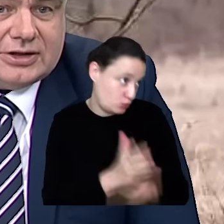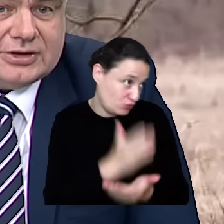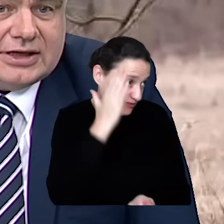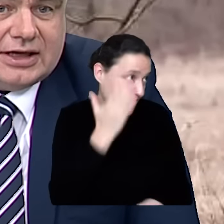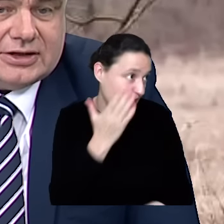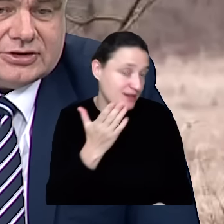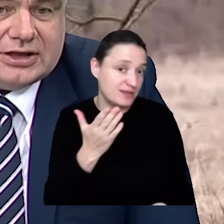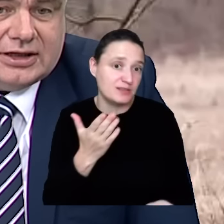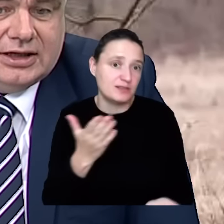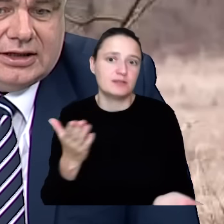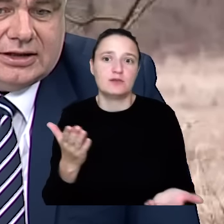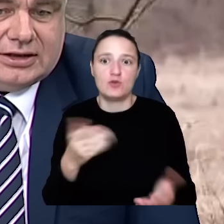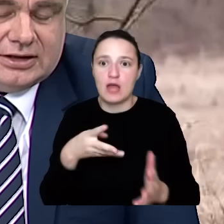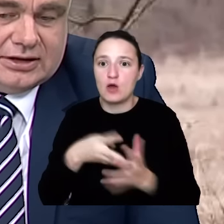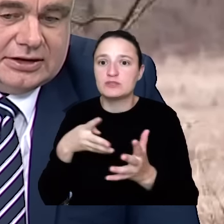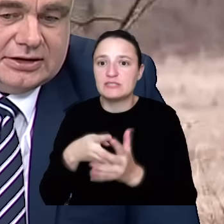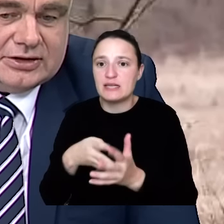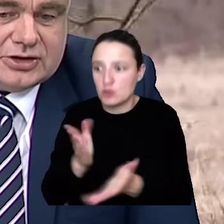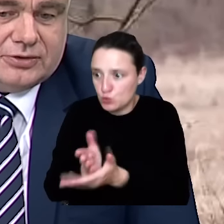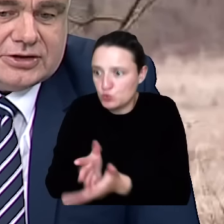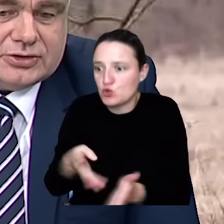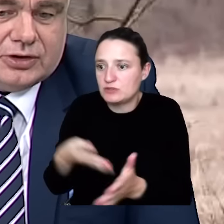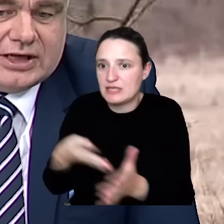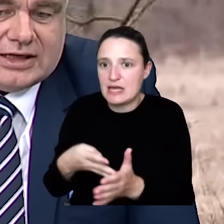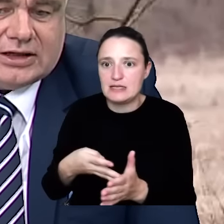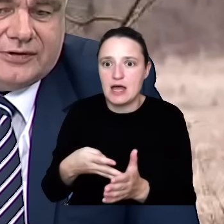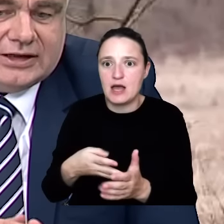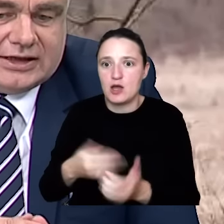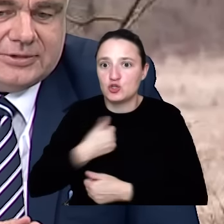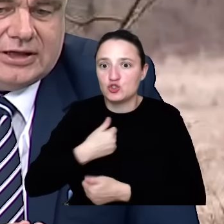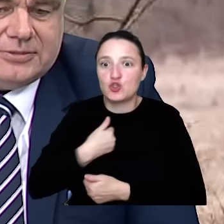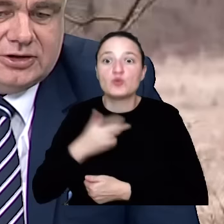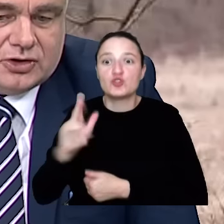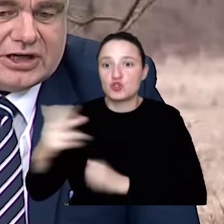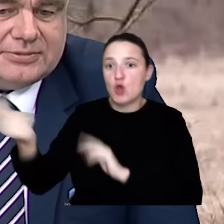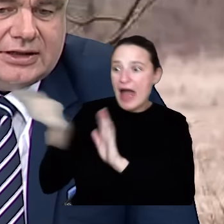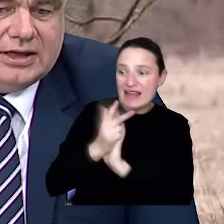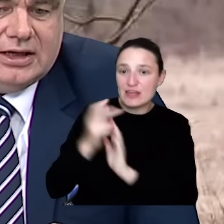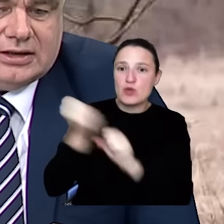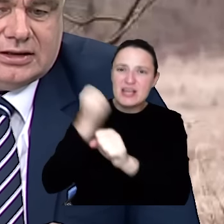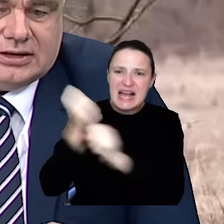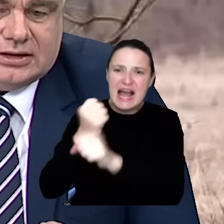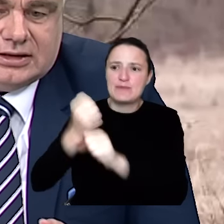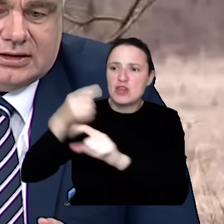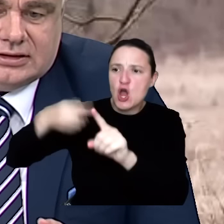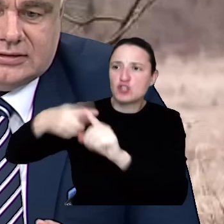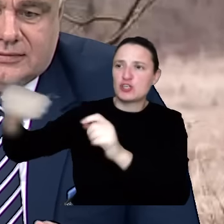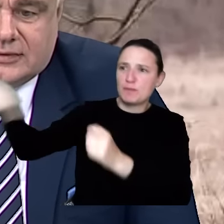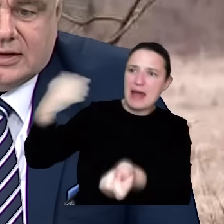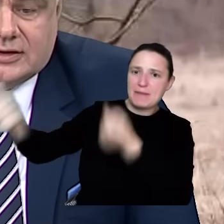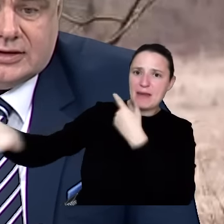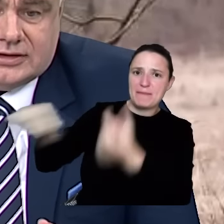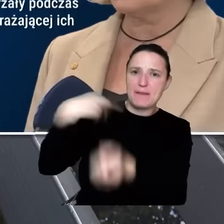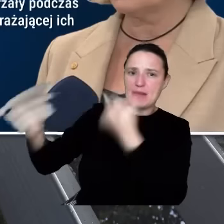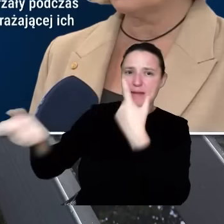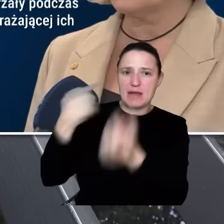on ocenia, że żołnierz, który jest atakowany kamieniami, nożami...